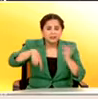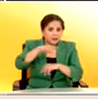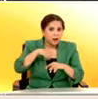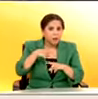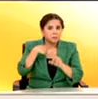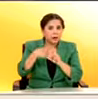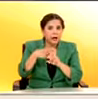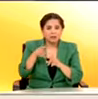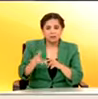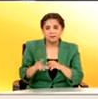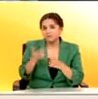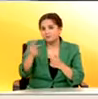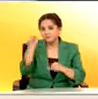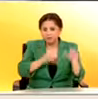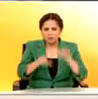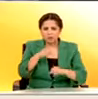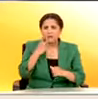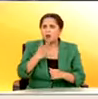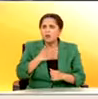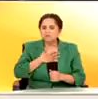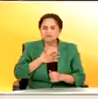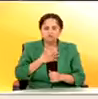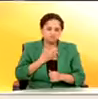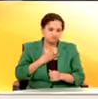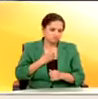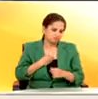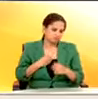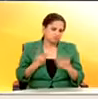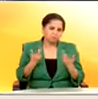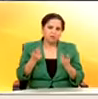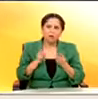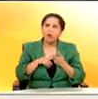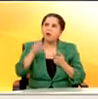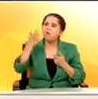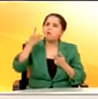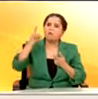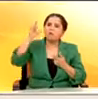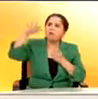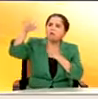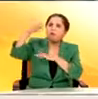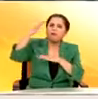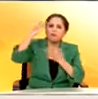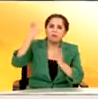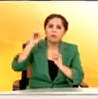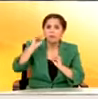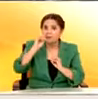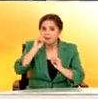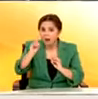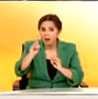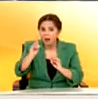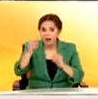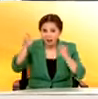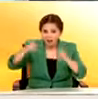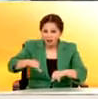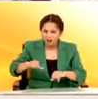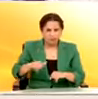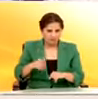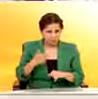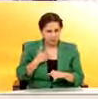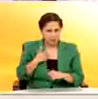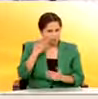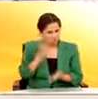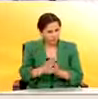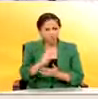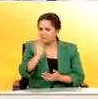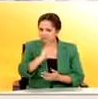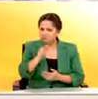खासकर वैज्ञानिक कुछ पल के लिए निराश हुए थे। लेकिन साथियों, असफलता ने उन्हें रोका नहीं।